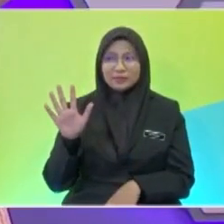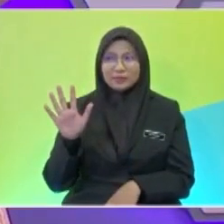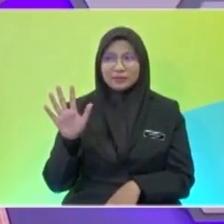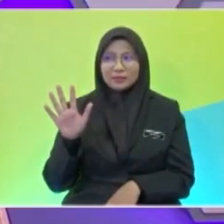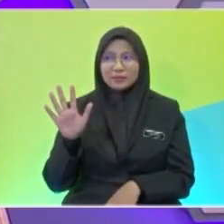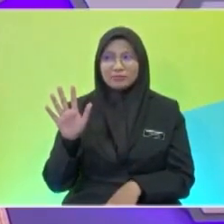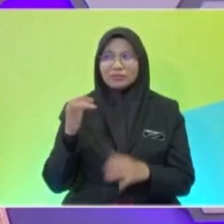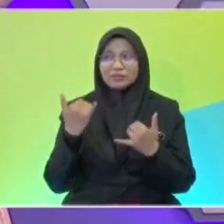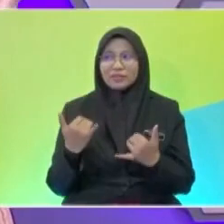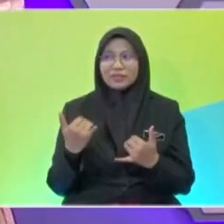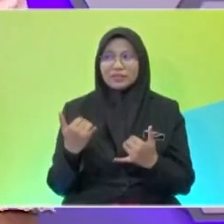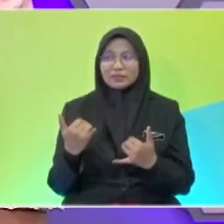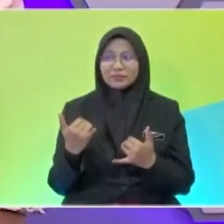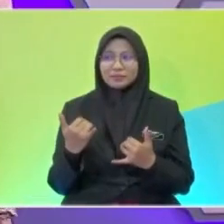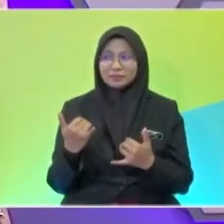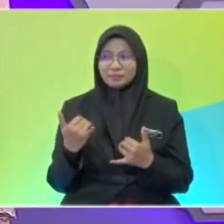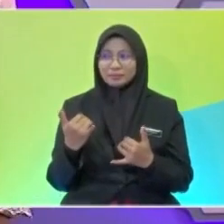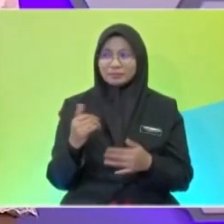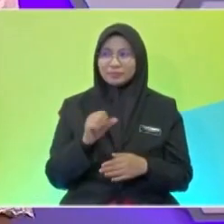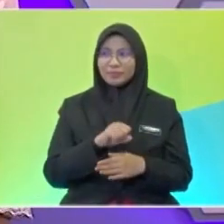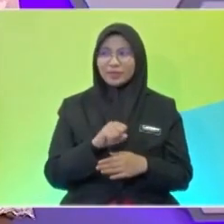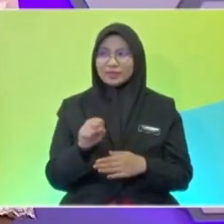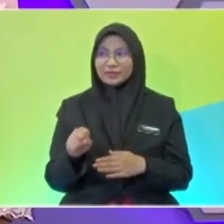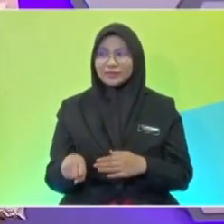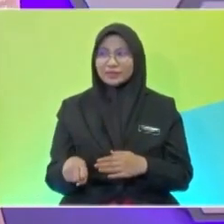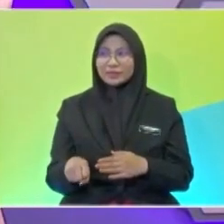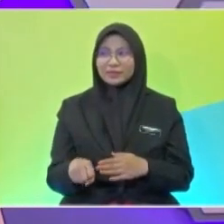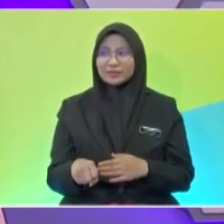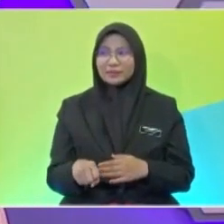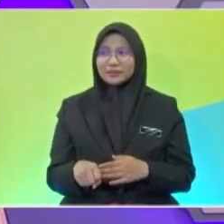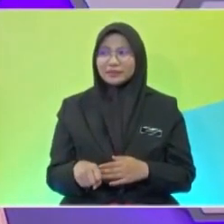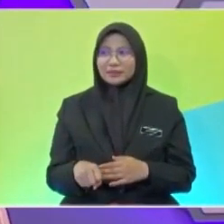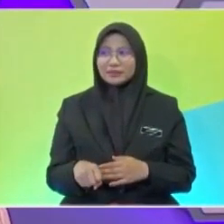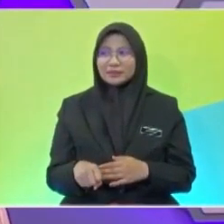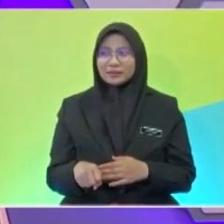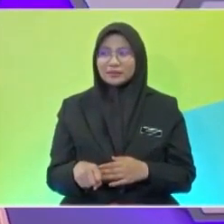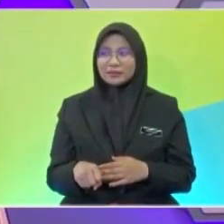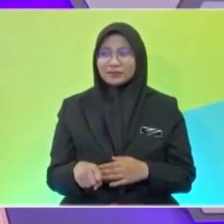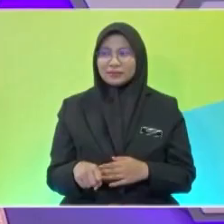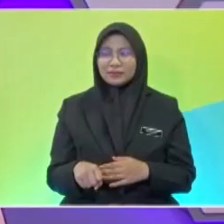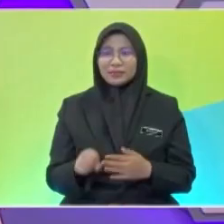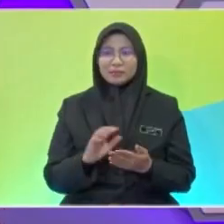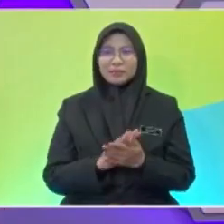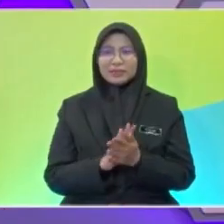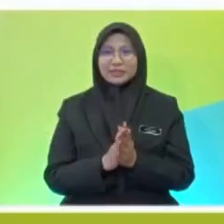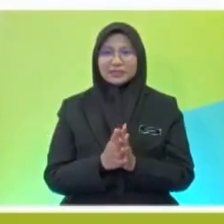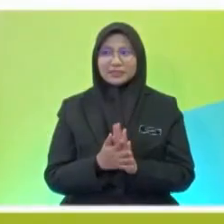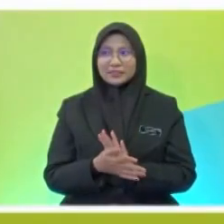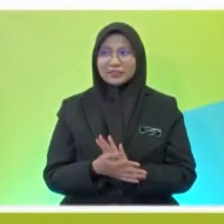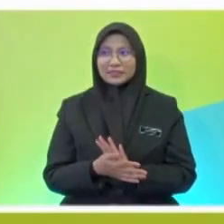keuntungan Bagaimana agaknya yang berlaku prosesnya Iya kita lakukan langkah ini ya